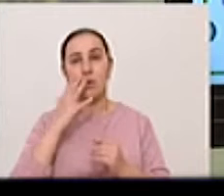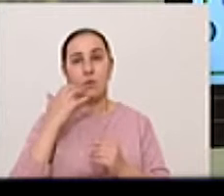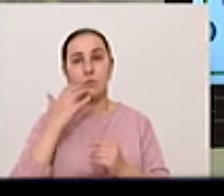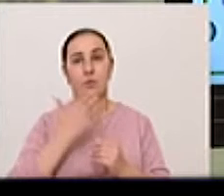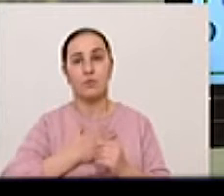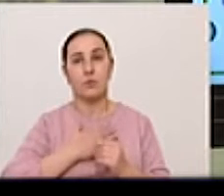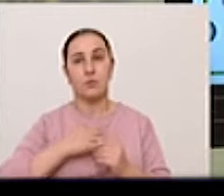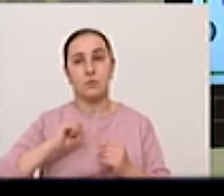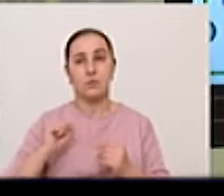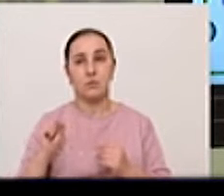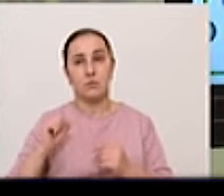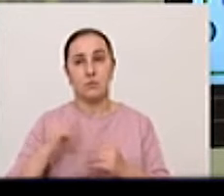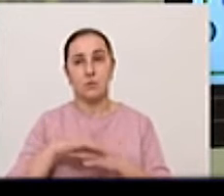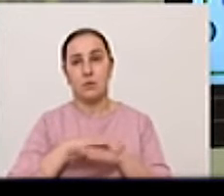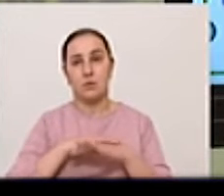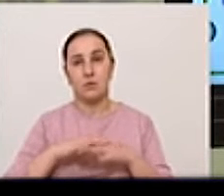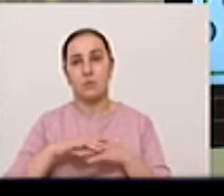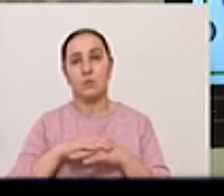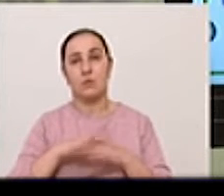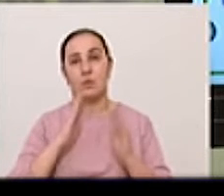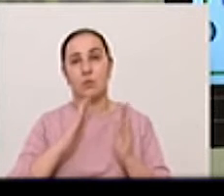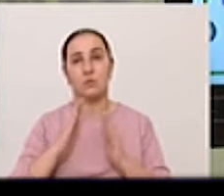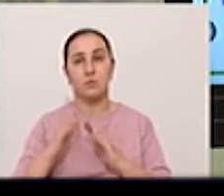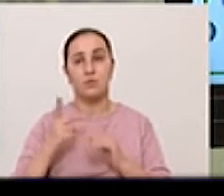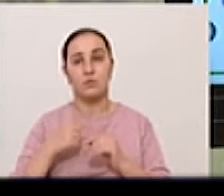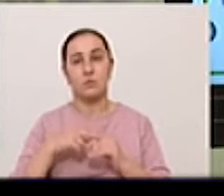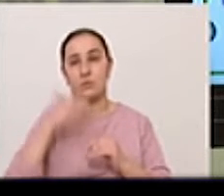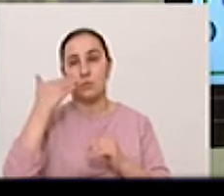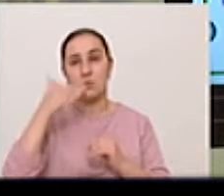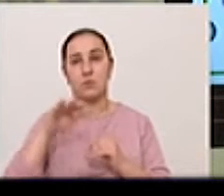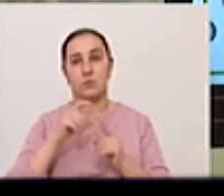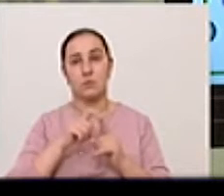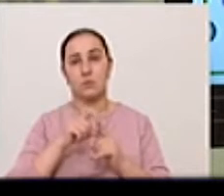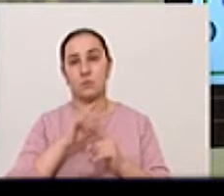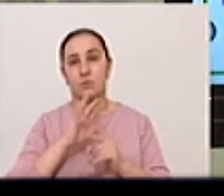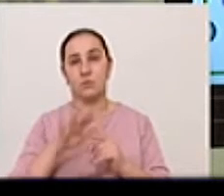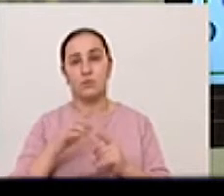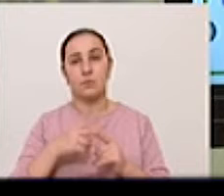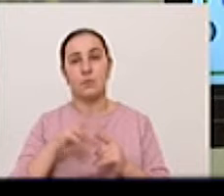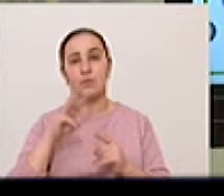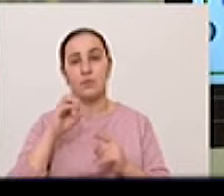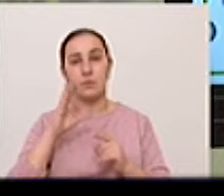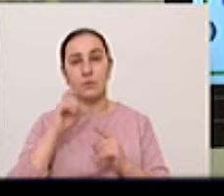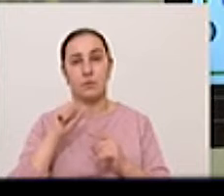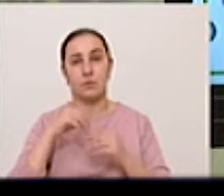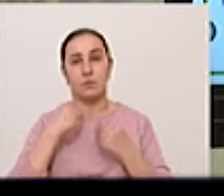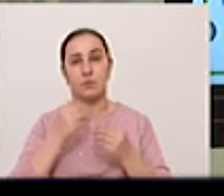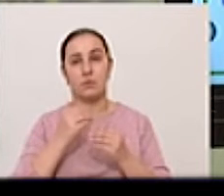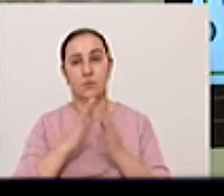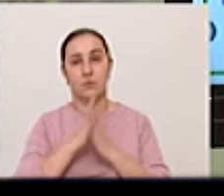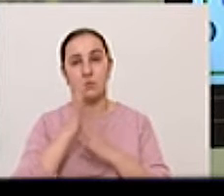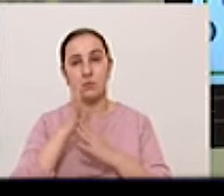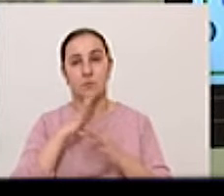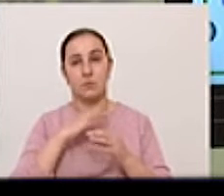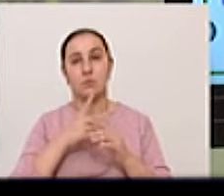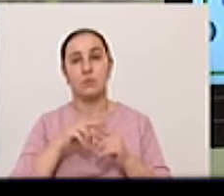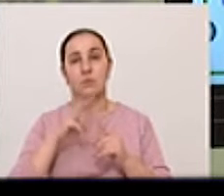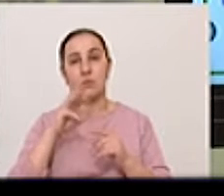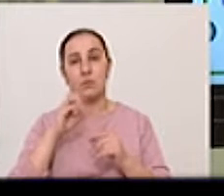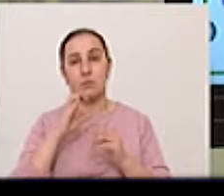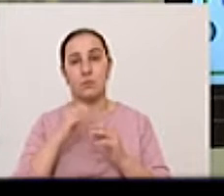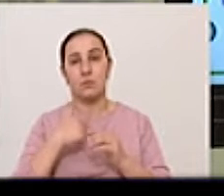mening mehmondo'st xalqim, odatiga yot so'z emasmi. Meva berdi yetilib bu yil,